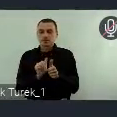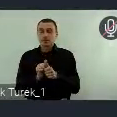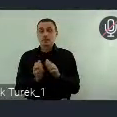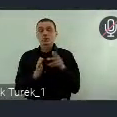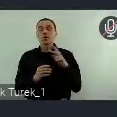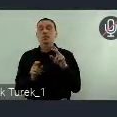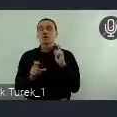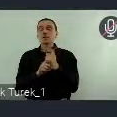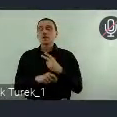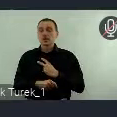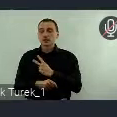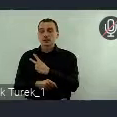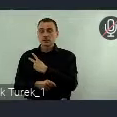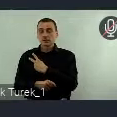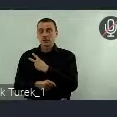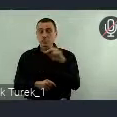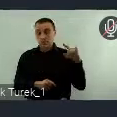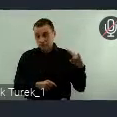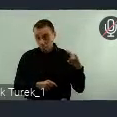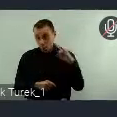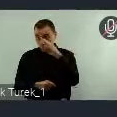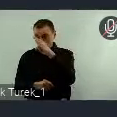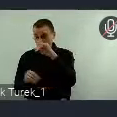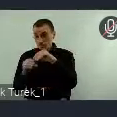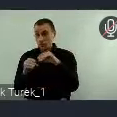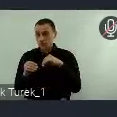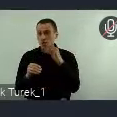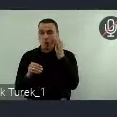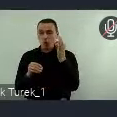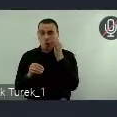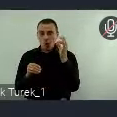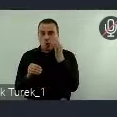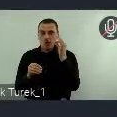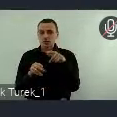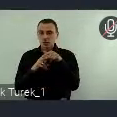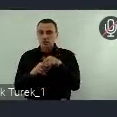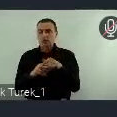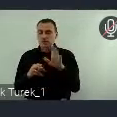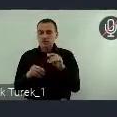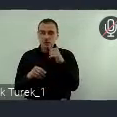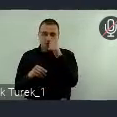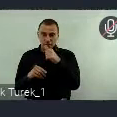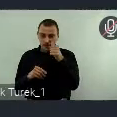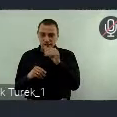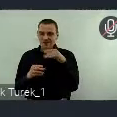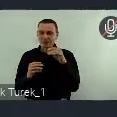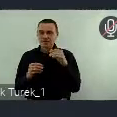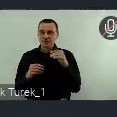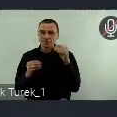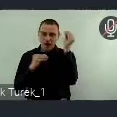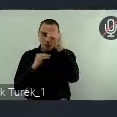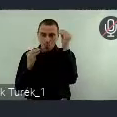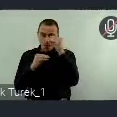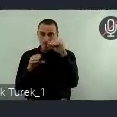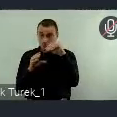linie Air Canada akceptują Nie tylko psy ale również koty konie miniaturowe świnie i małpy na większości lotów bez